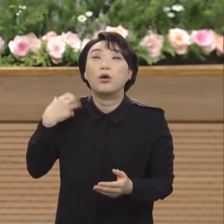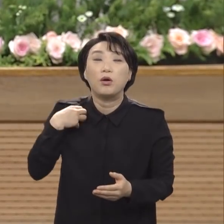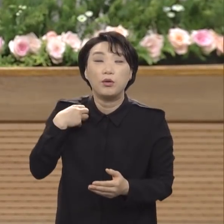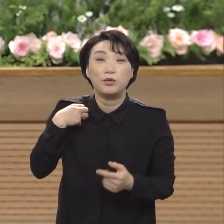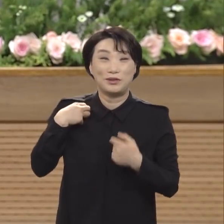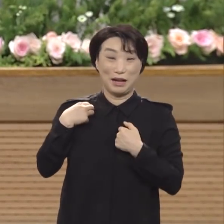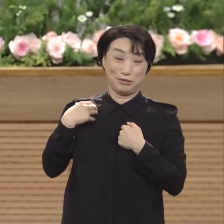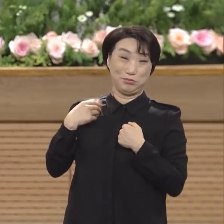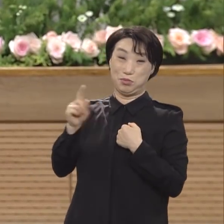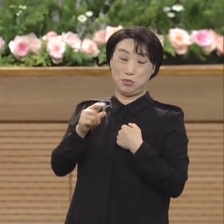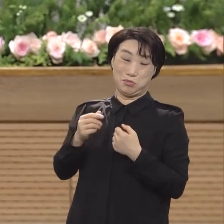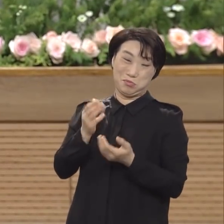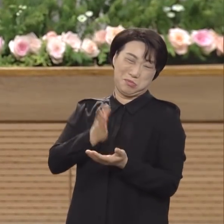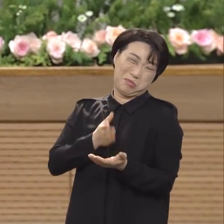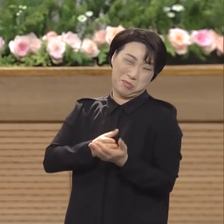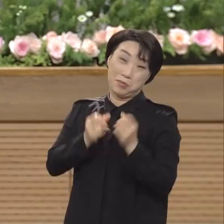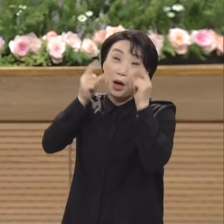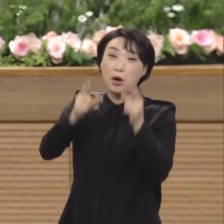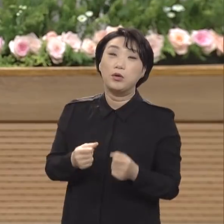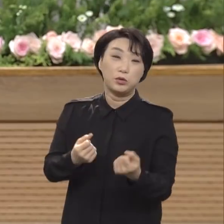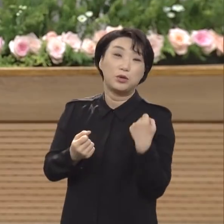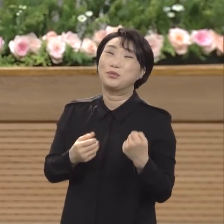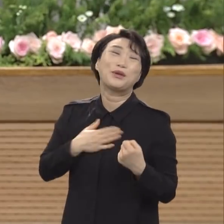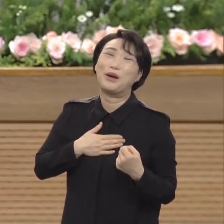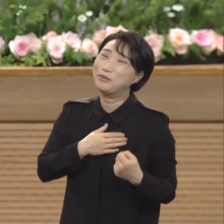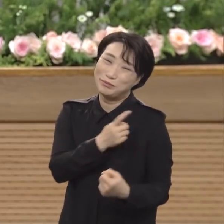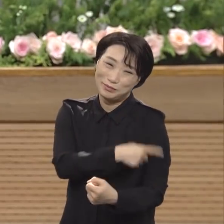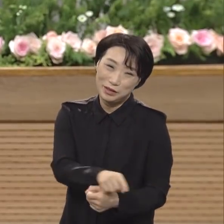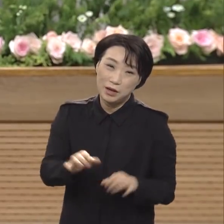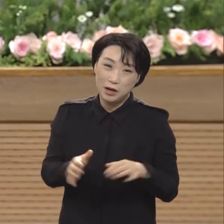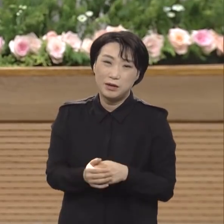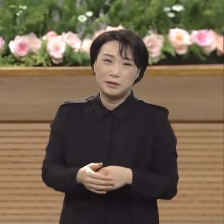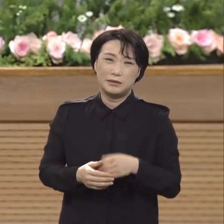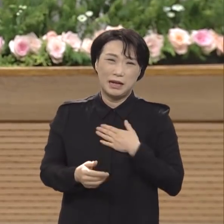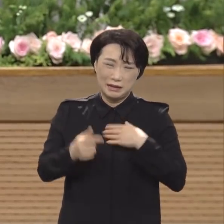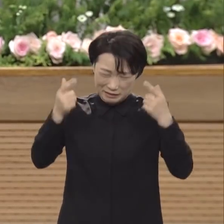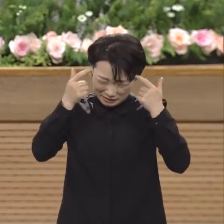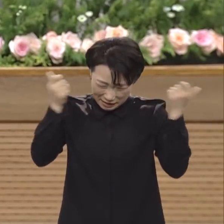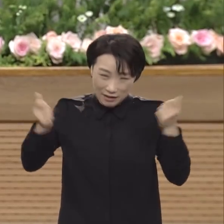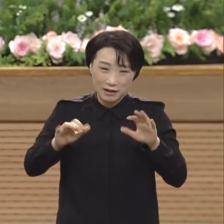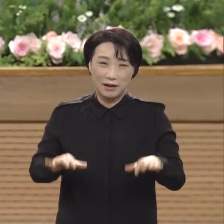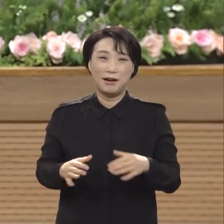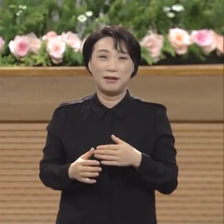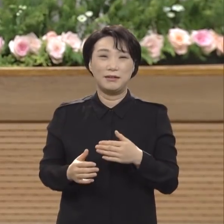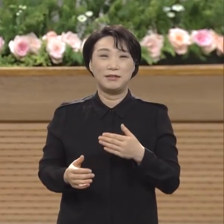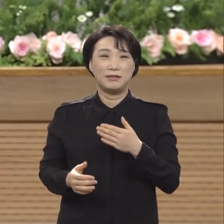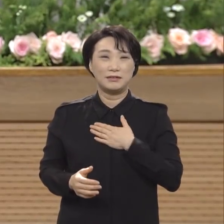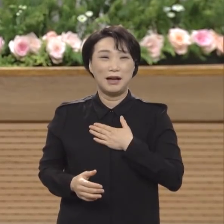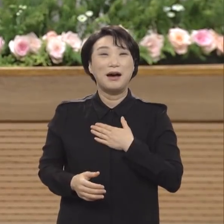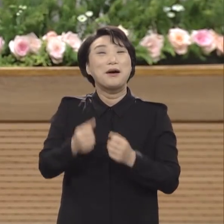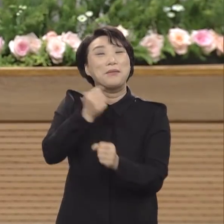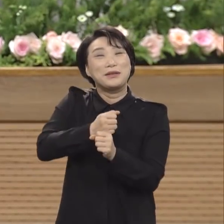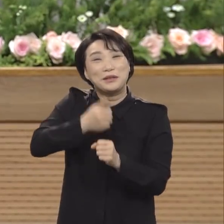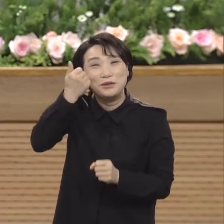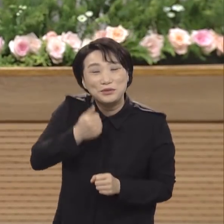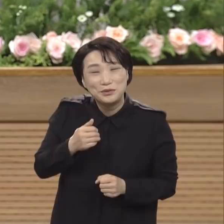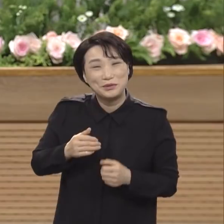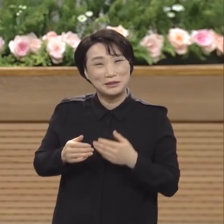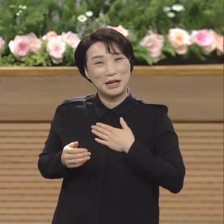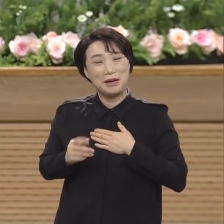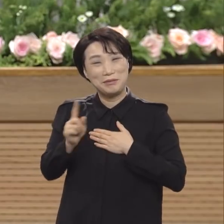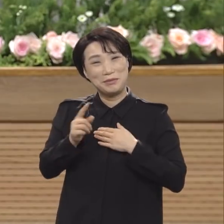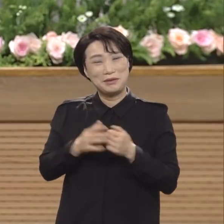나는 설득시킬 능력이 없어. 죽을 각오하도록 만든 나를 아주